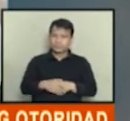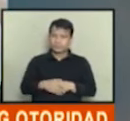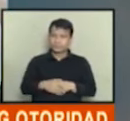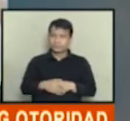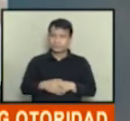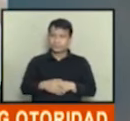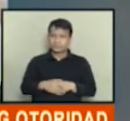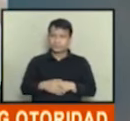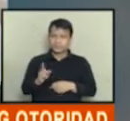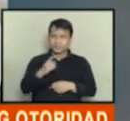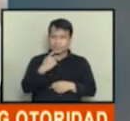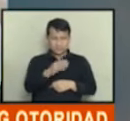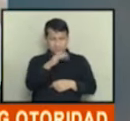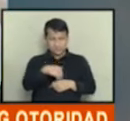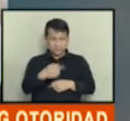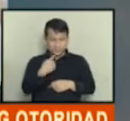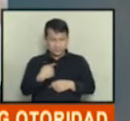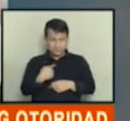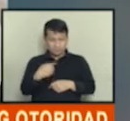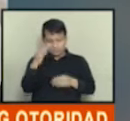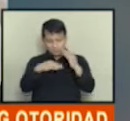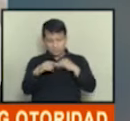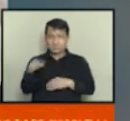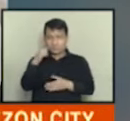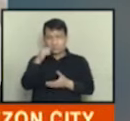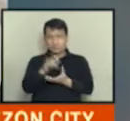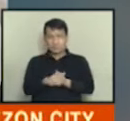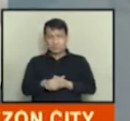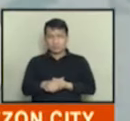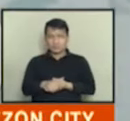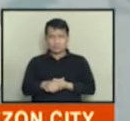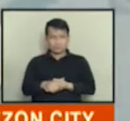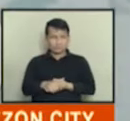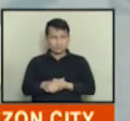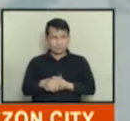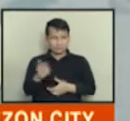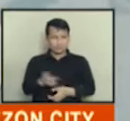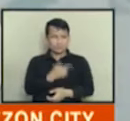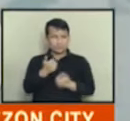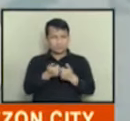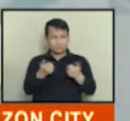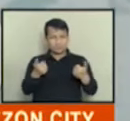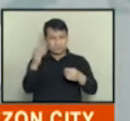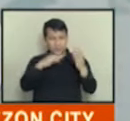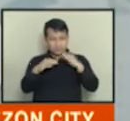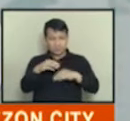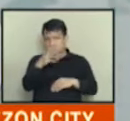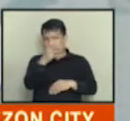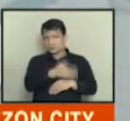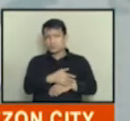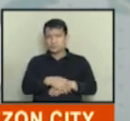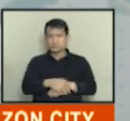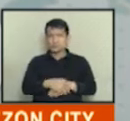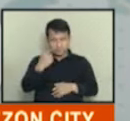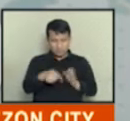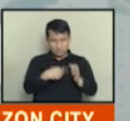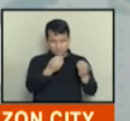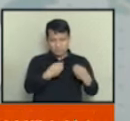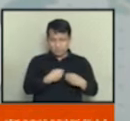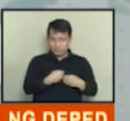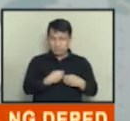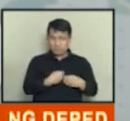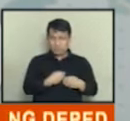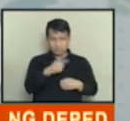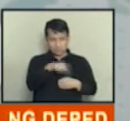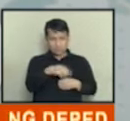ako ni tropa, sabi niya, pre, may problema kayo ni misis mo. Ako, matagal na, kaso hindi ko man lang pinapansin kasi wala pa akong proof eh. Pag